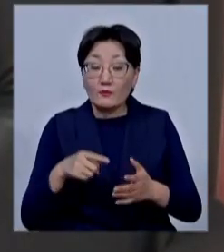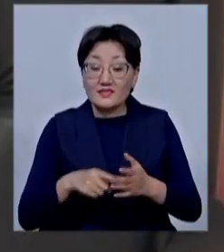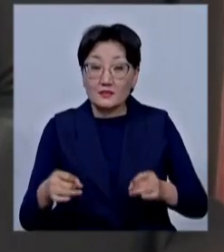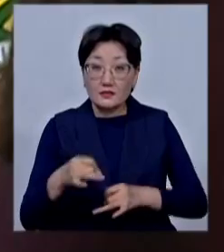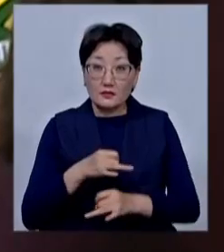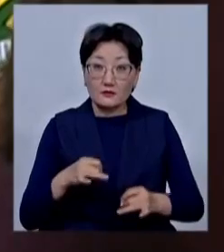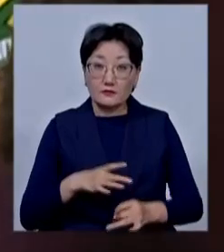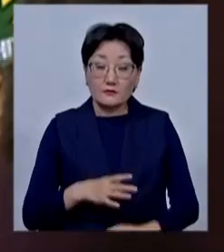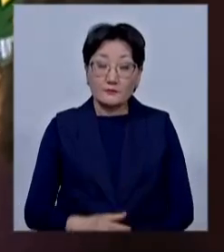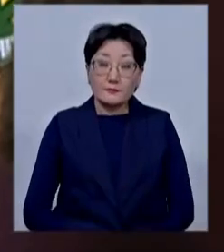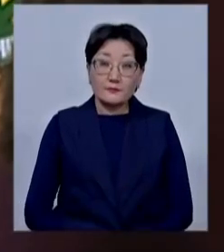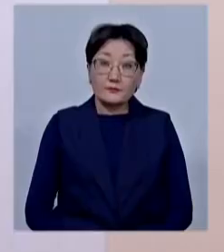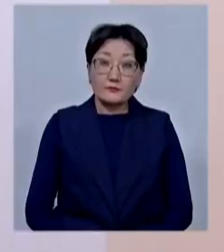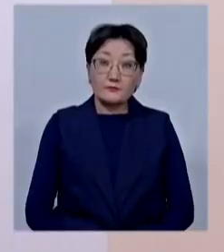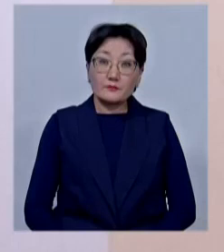болды.